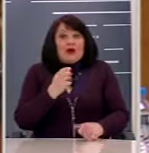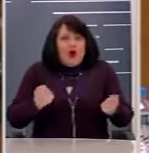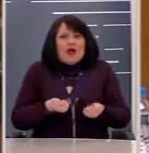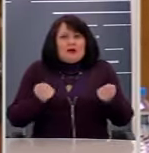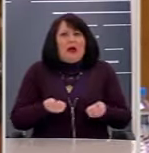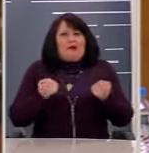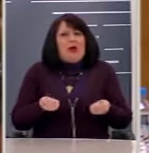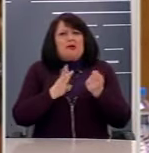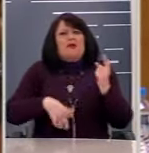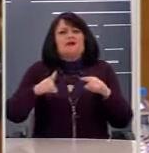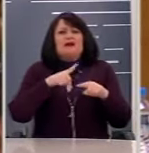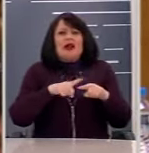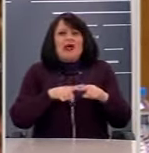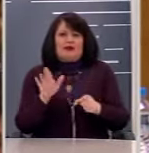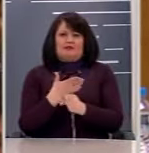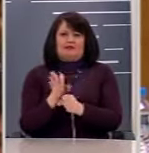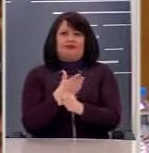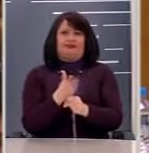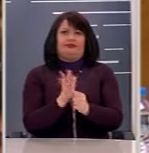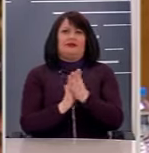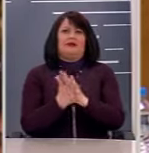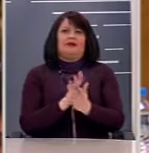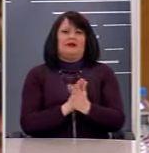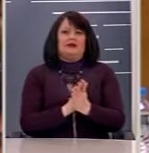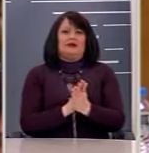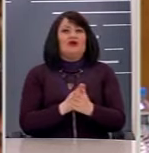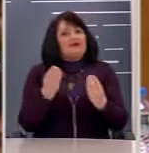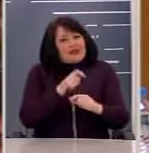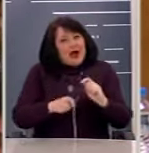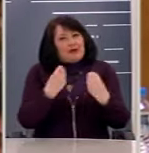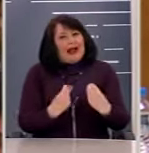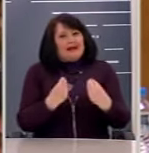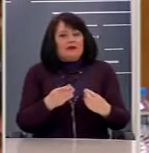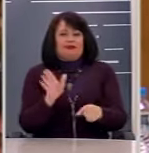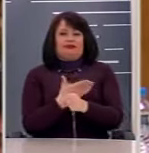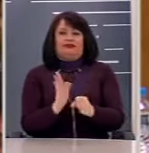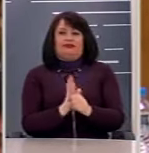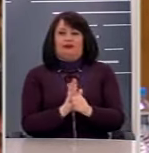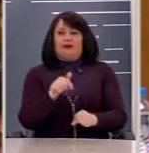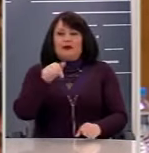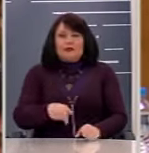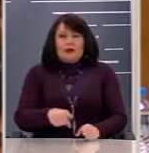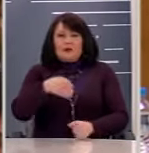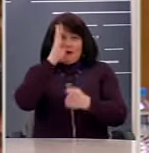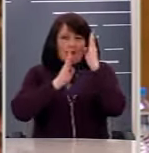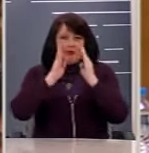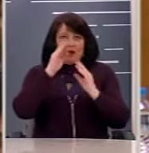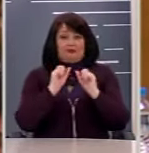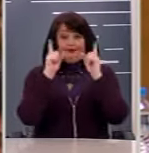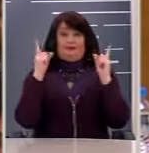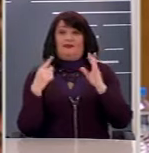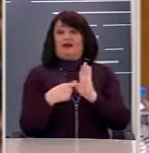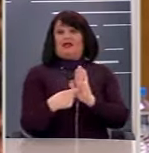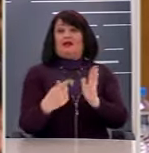τη χώρα θα το καταστρέψουμε. Γιατί έχουμε πάθει εδώ τώρα, προκειμένου να πούμε, να κάνουμε εντυπώσεις,